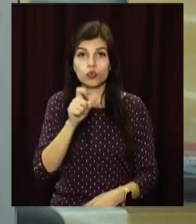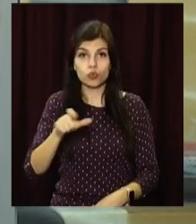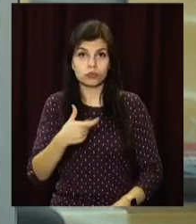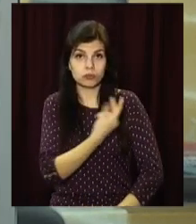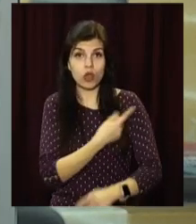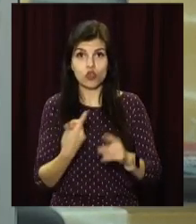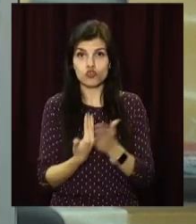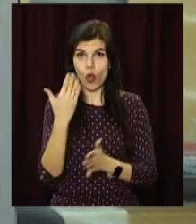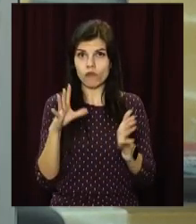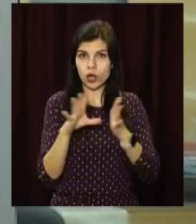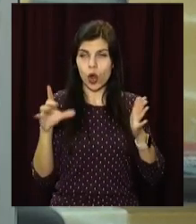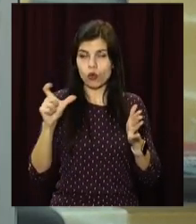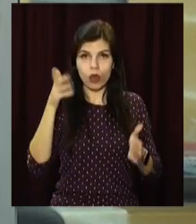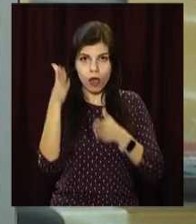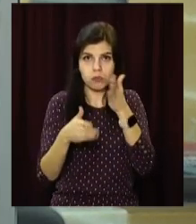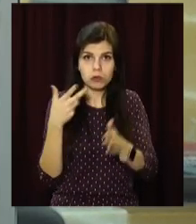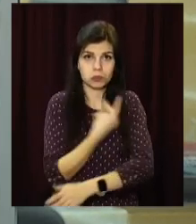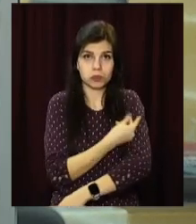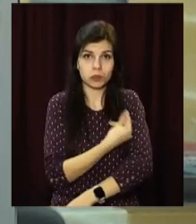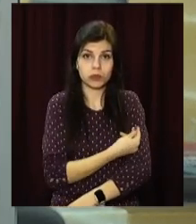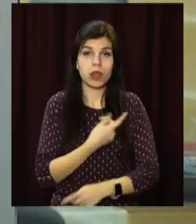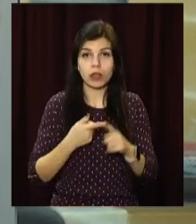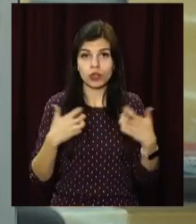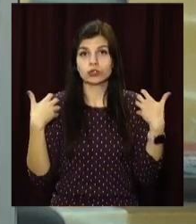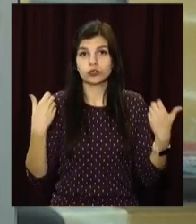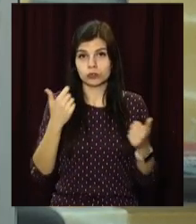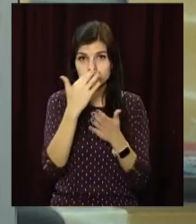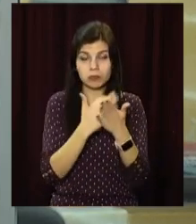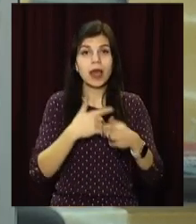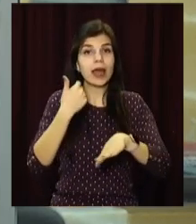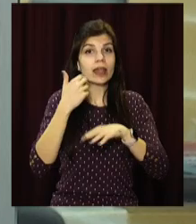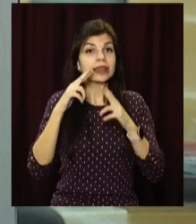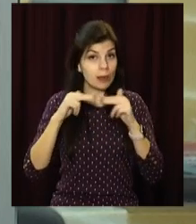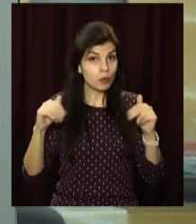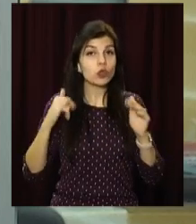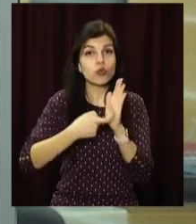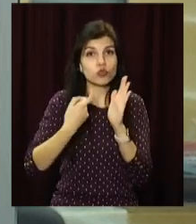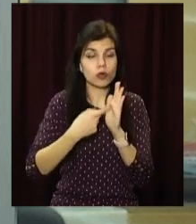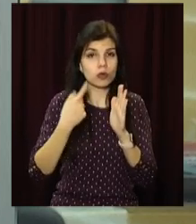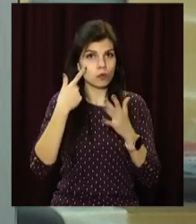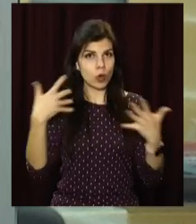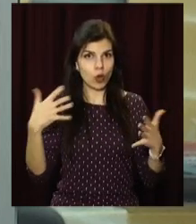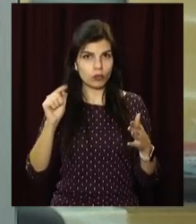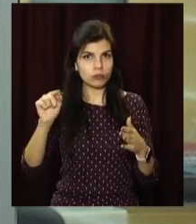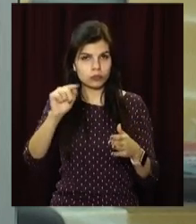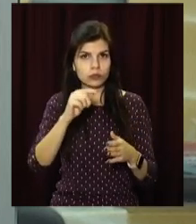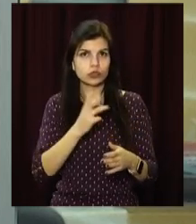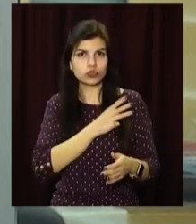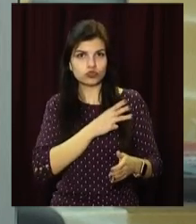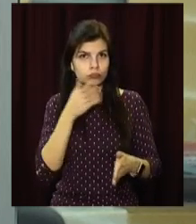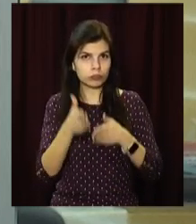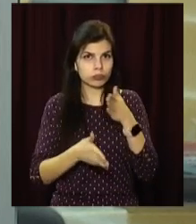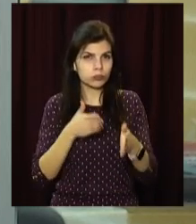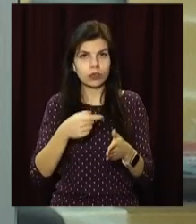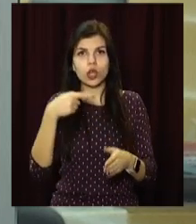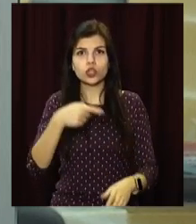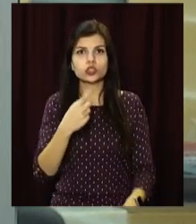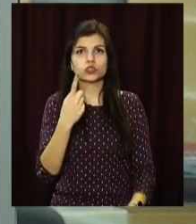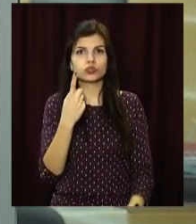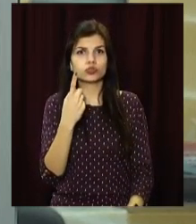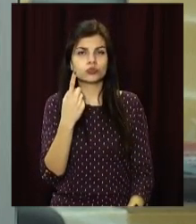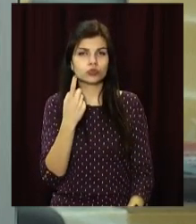новий рекорд, повідомляють в Міністерстві охорони здоров'я. У лідерах Дніпропетровська і Донецька області. У регіонах імунізували по